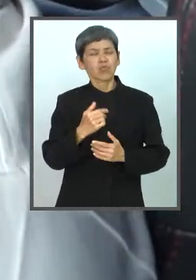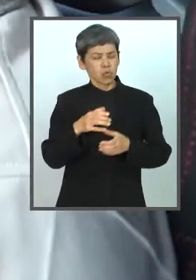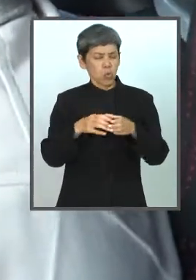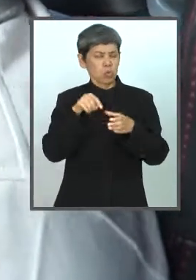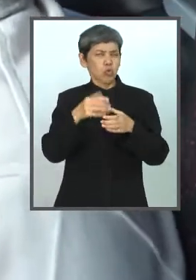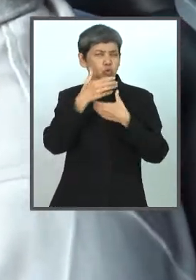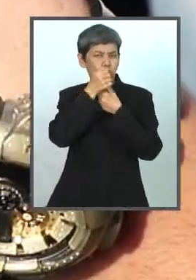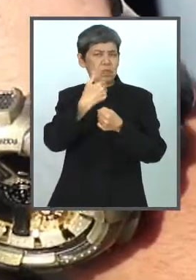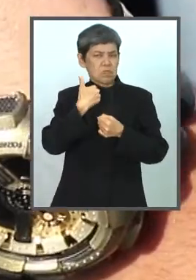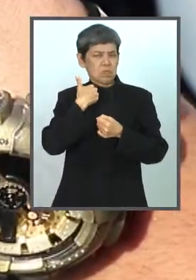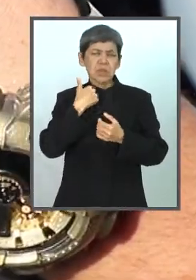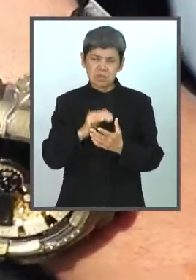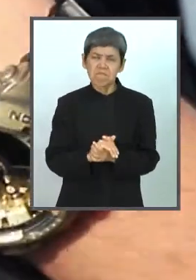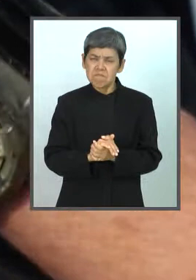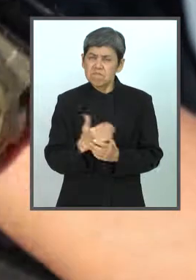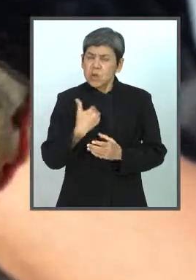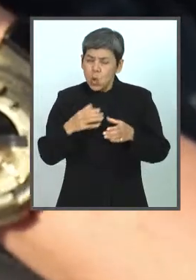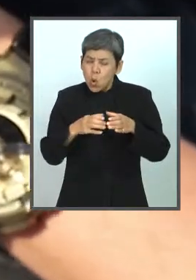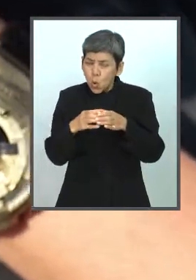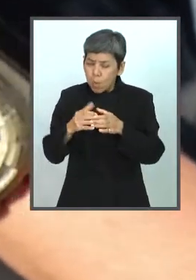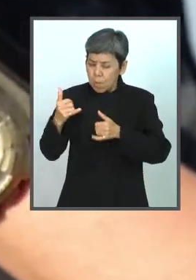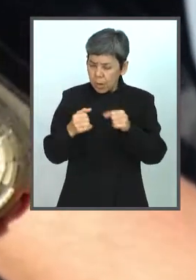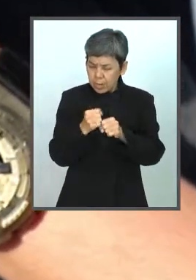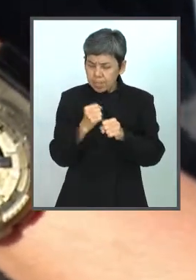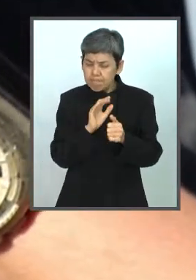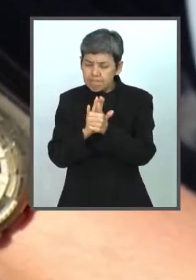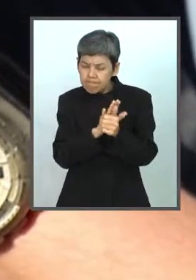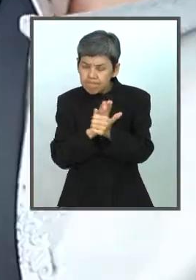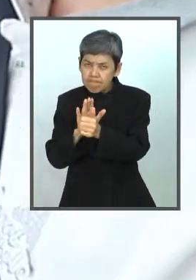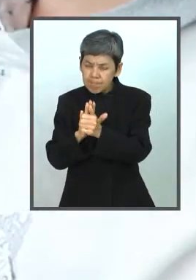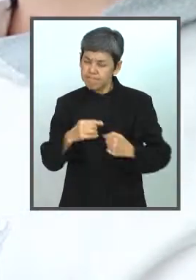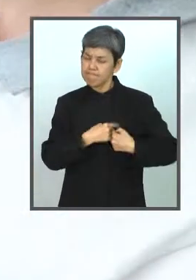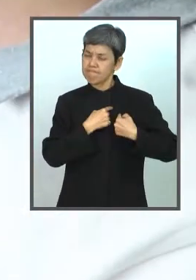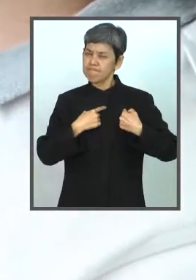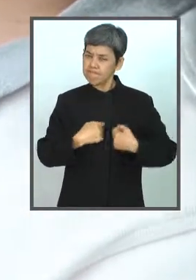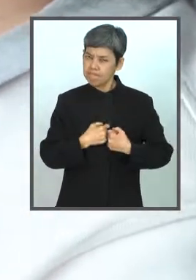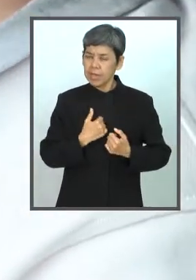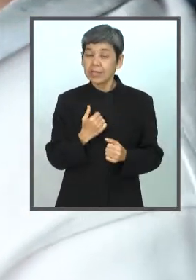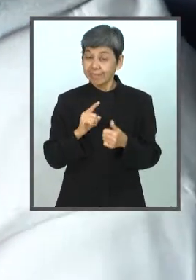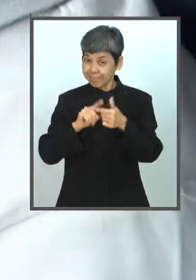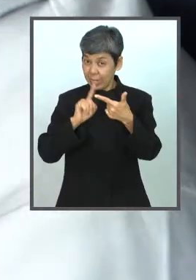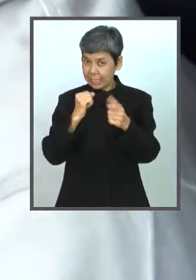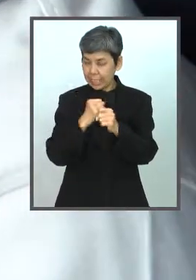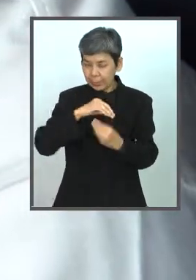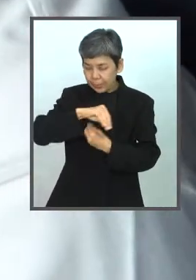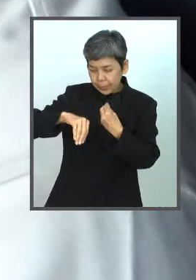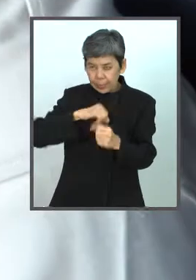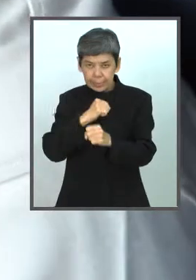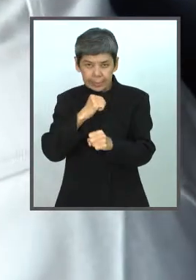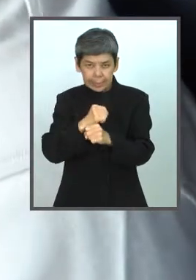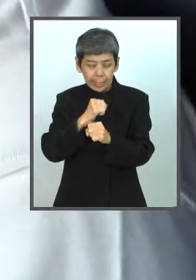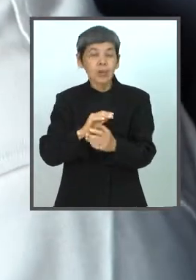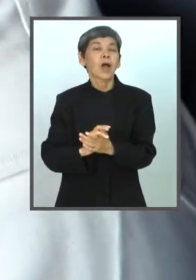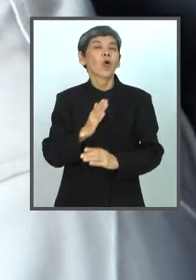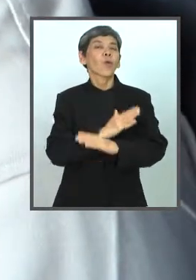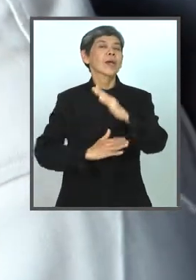จเพราะว่าเป็นการรวมกลุ่มให้กำลังใจนะฮะแล้วก็สร้างเสริมรายได้นะฮะเพื่อคนพิการนะครับจะ